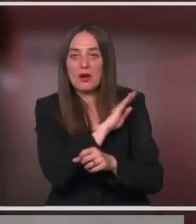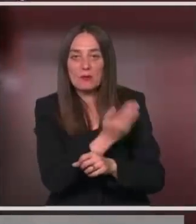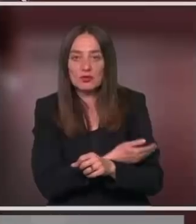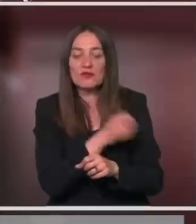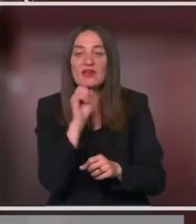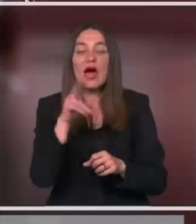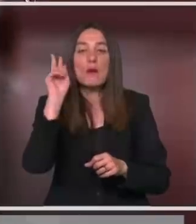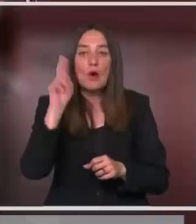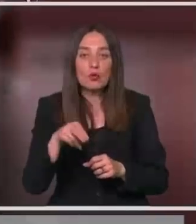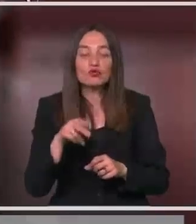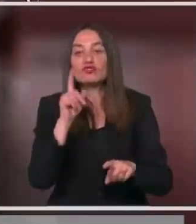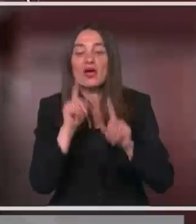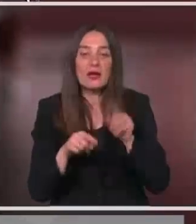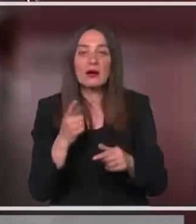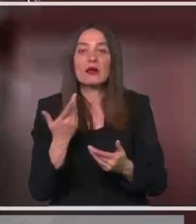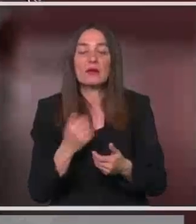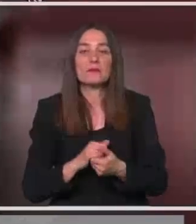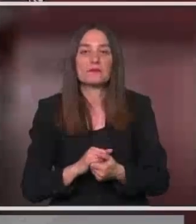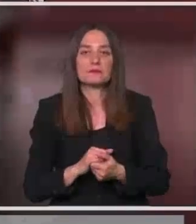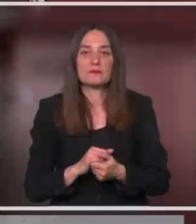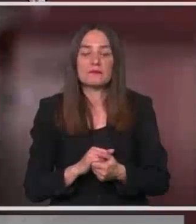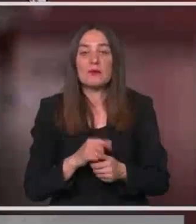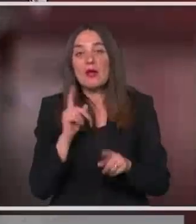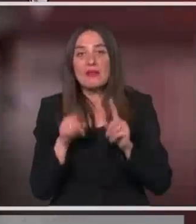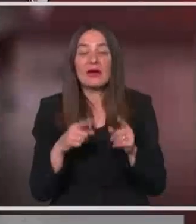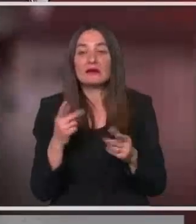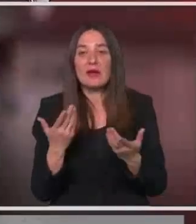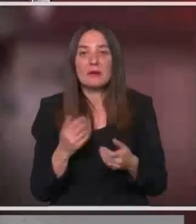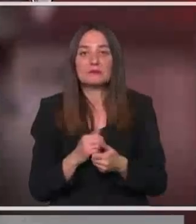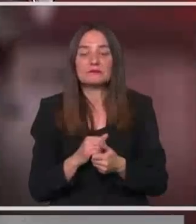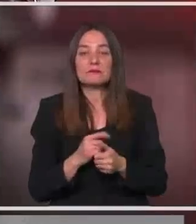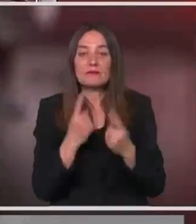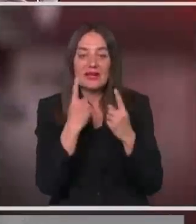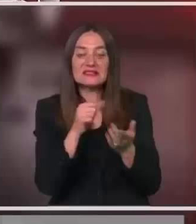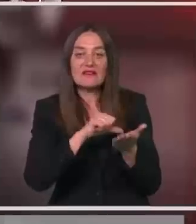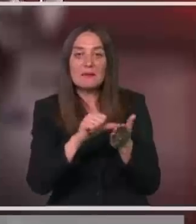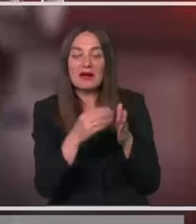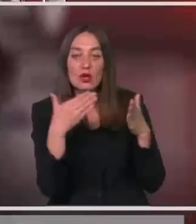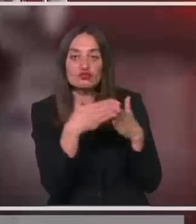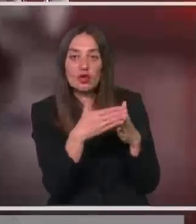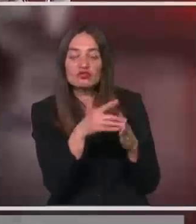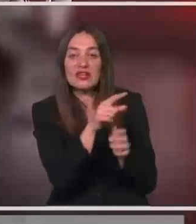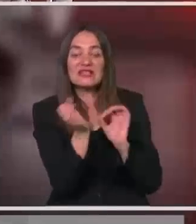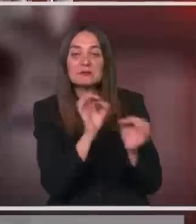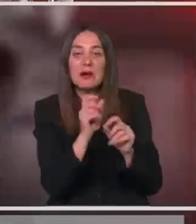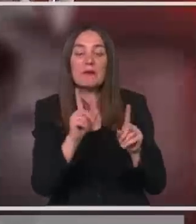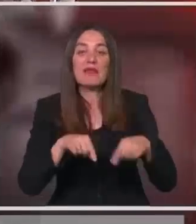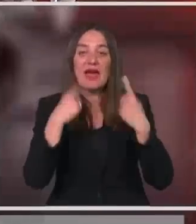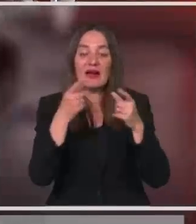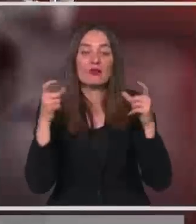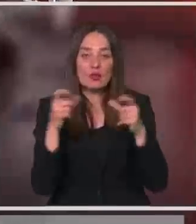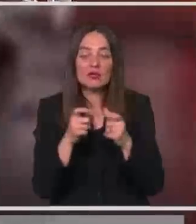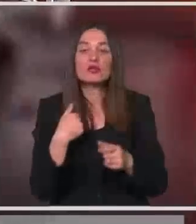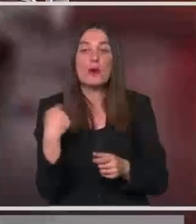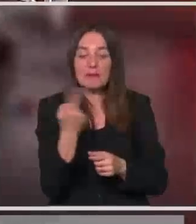da omoguće ili, ajde da kažem, da negde stave banke u ćošak da se spreme za neku narednu krizu. I